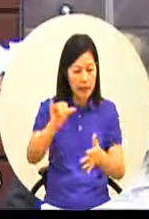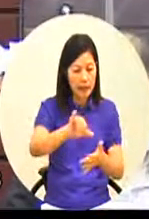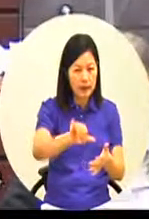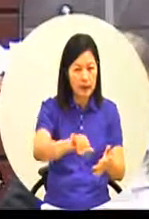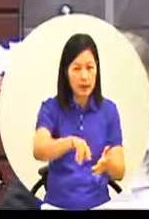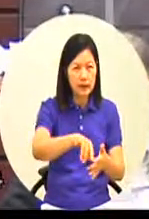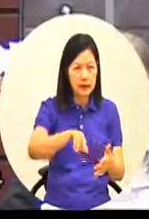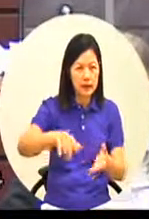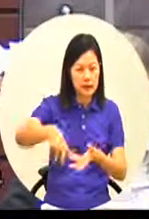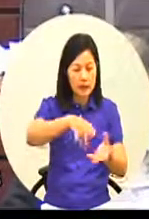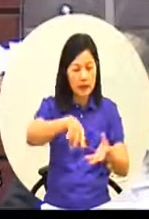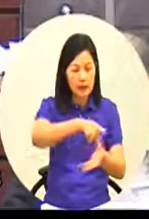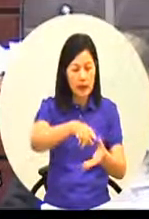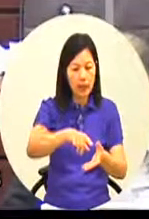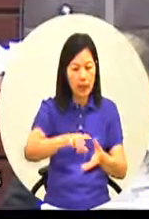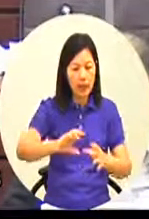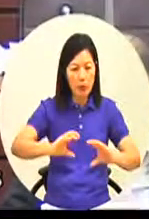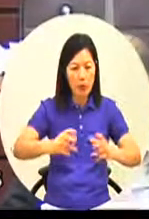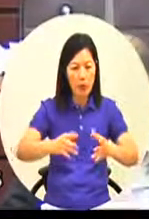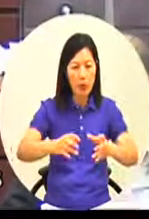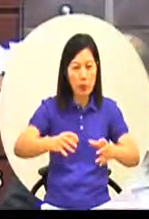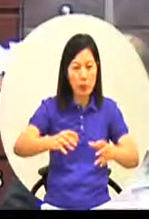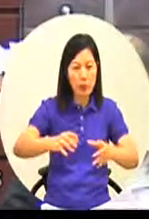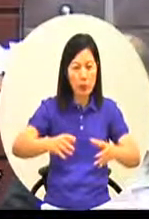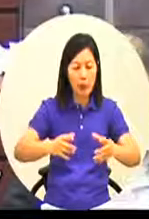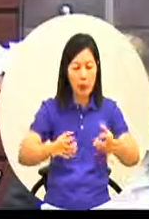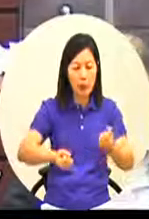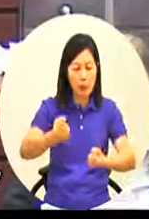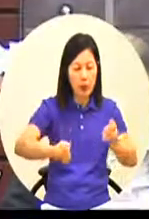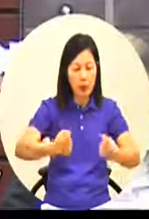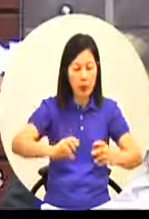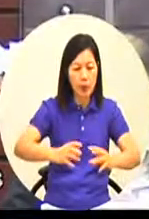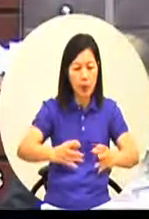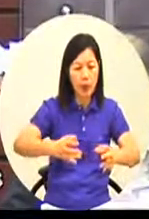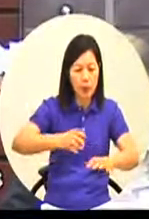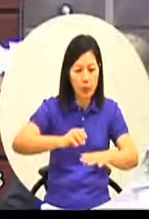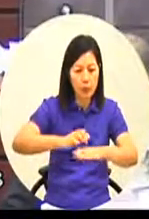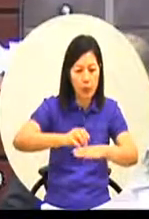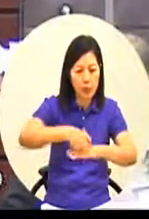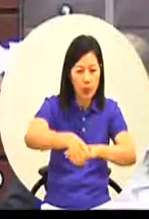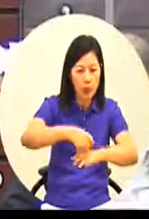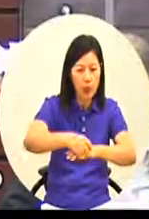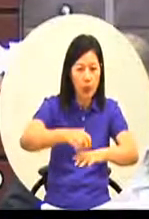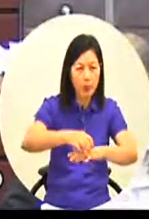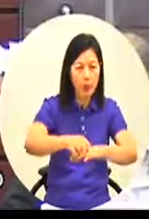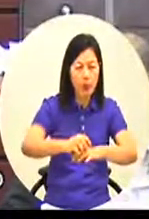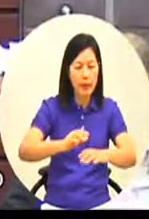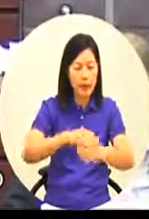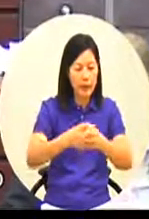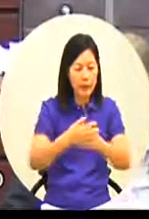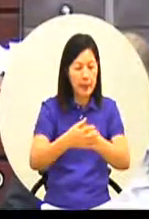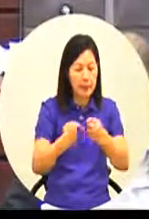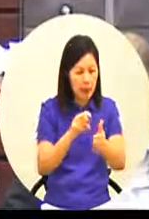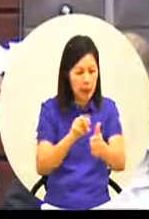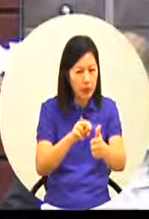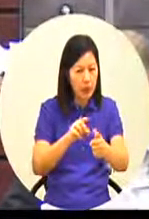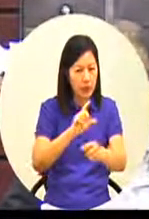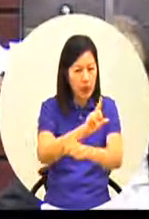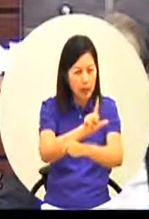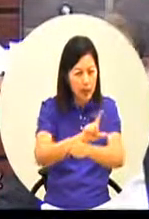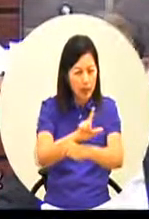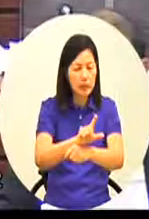些胶轮漆哈，就压路机压料，全拢压料，爱保养六点钟。啊，所以有当时啊，咱的市